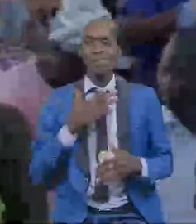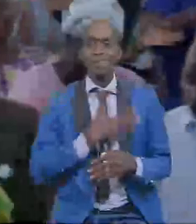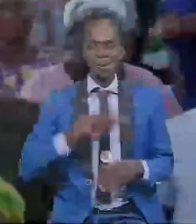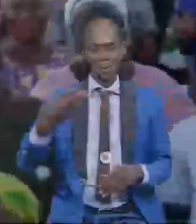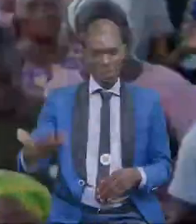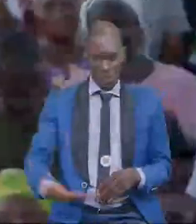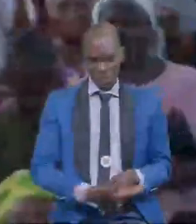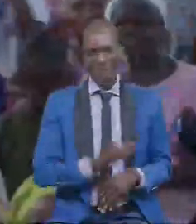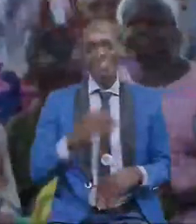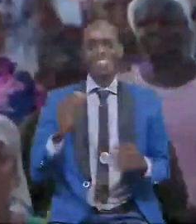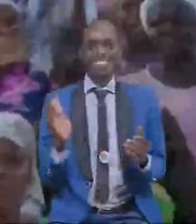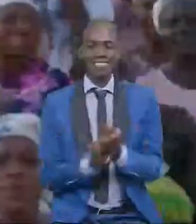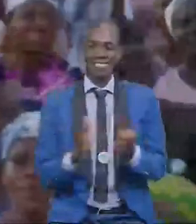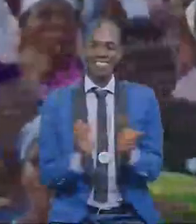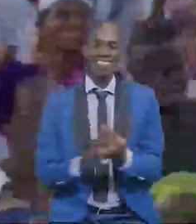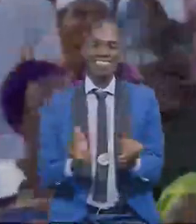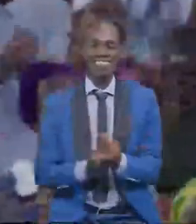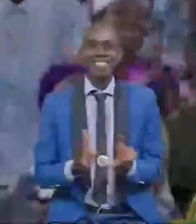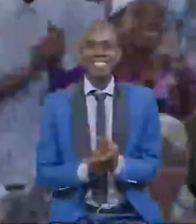accueillez-le au Ghana.